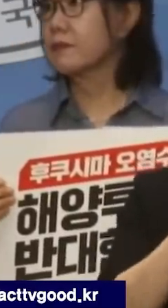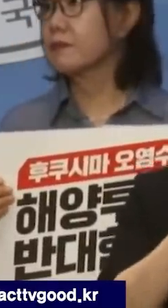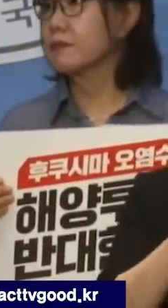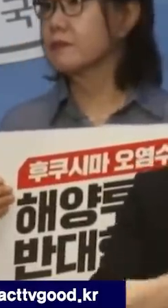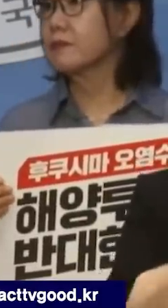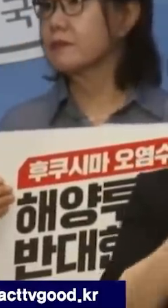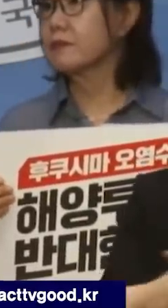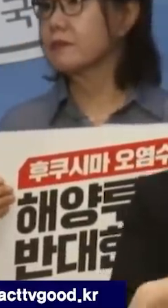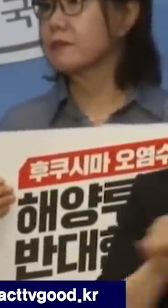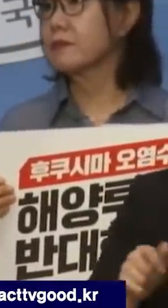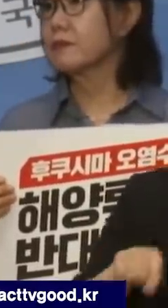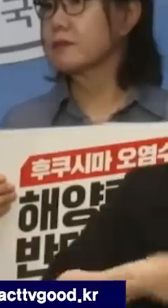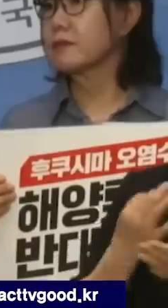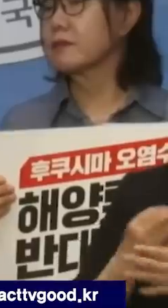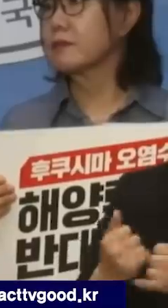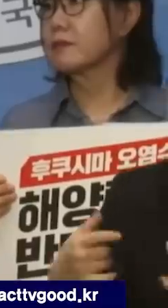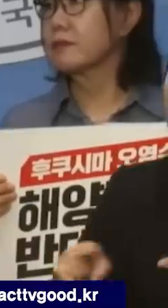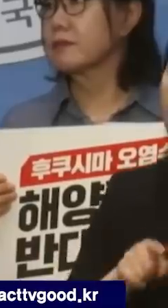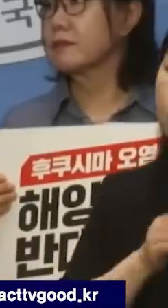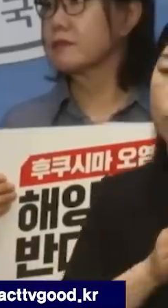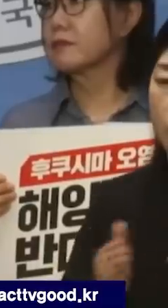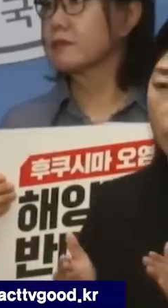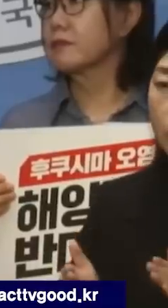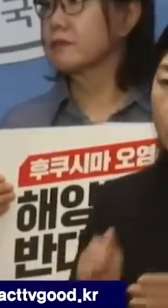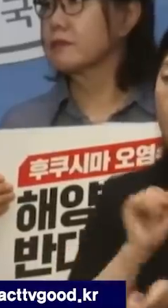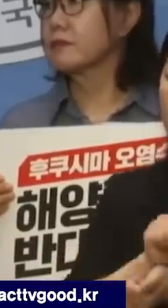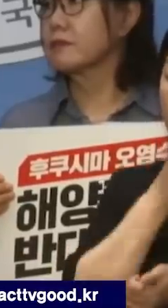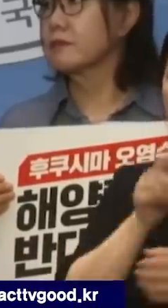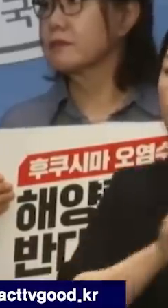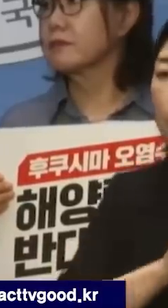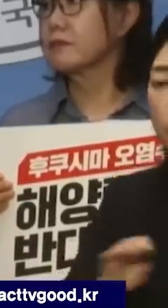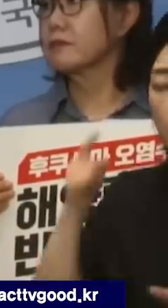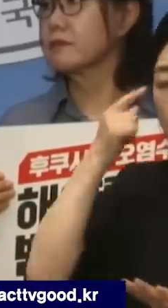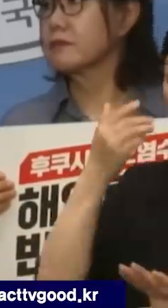함께 준비한 후쿠시마 방사능